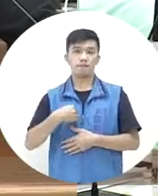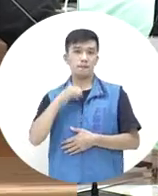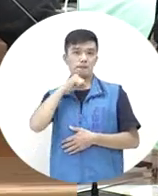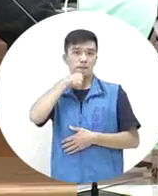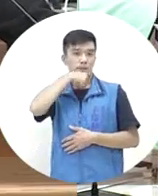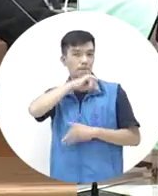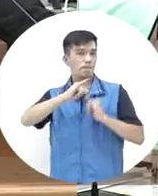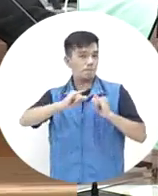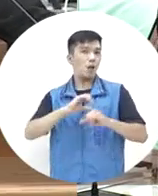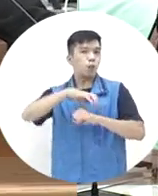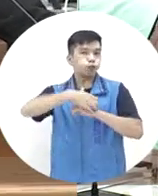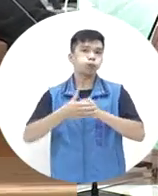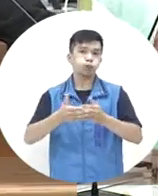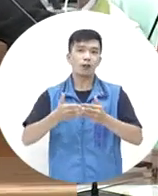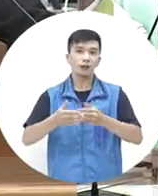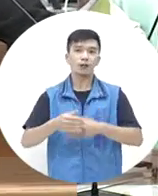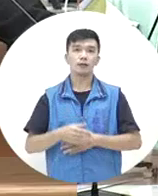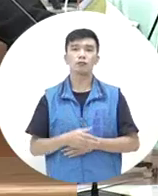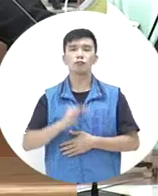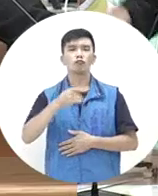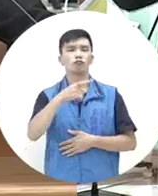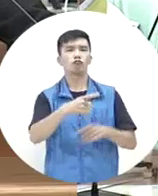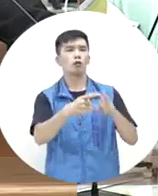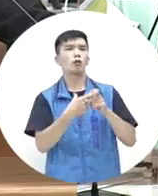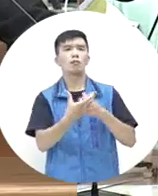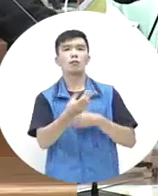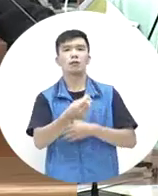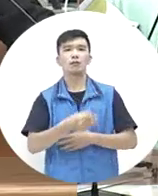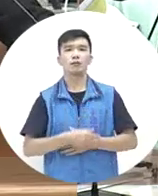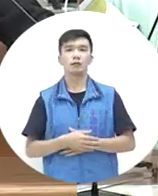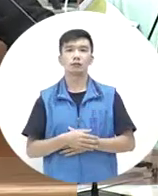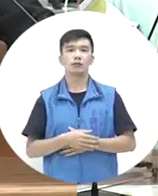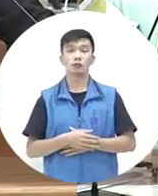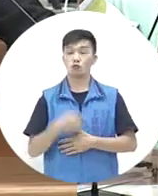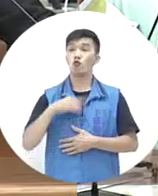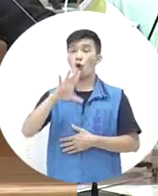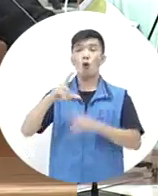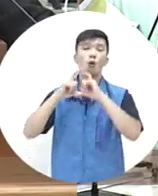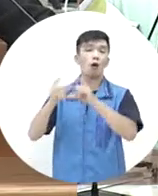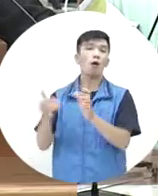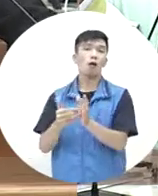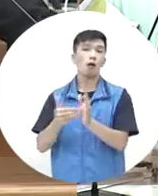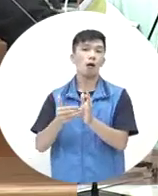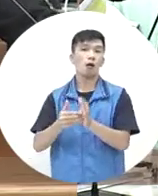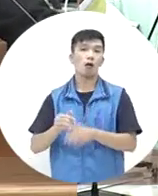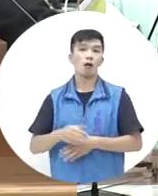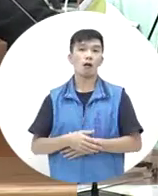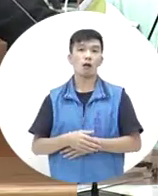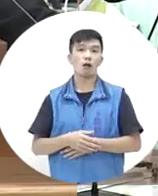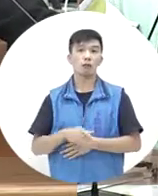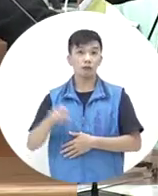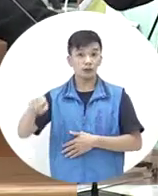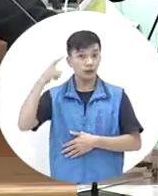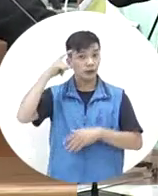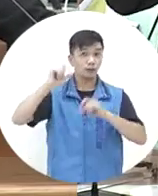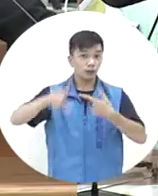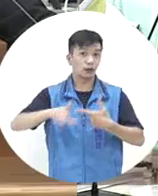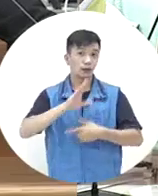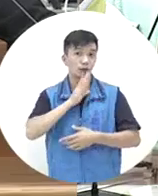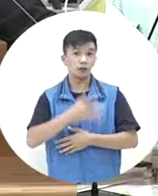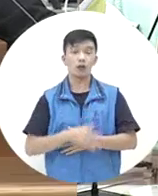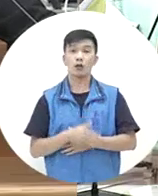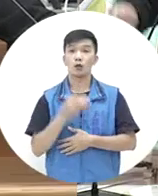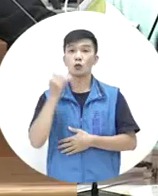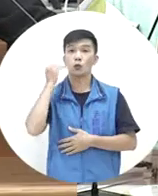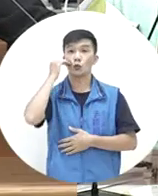的人民。 可以啊，但是你还是没有回答我问题。如果 我已经回答了， 如果中华人民共和国的军机军舰扰台，